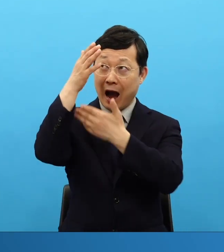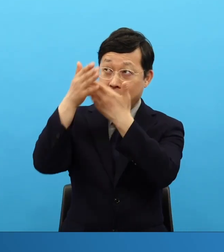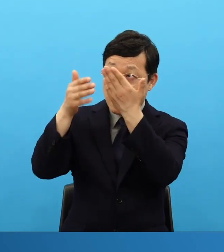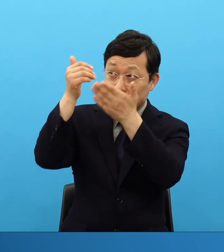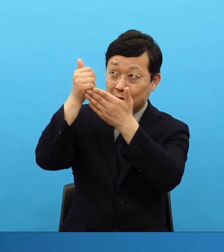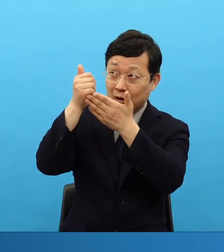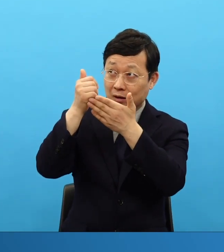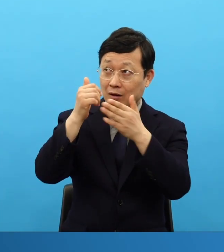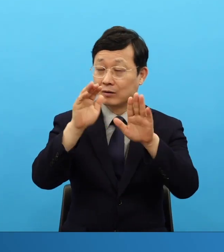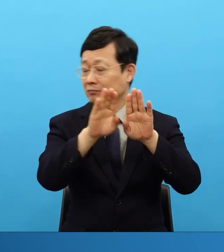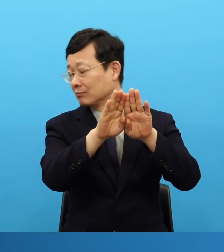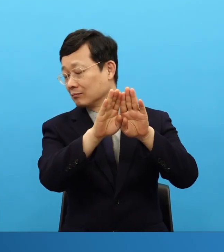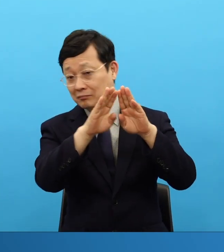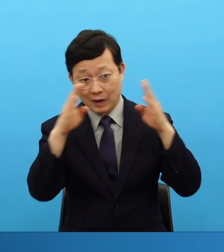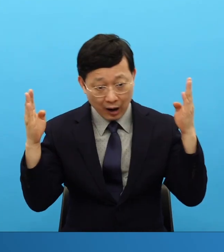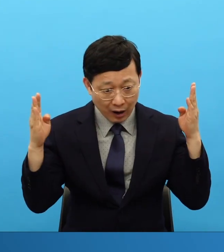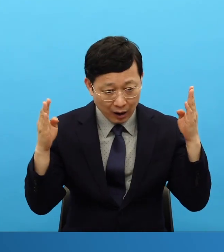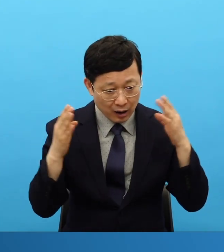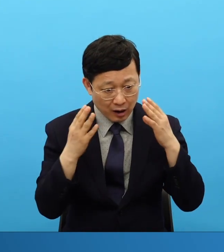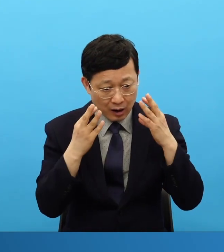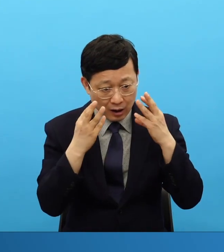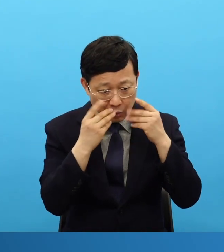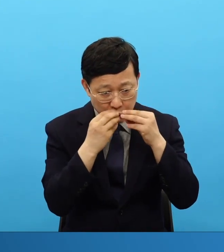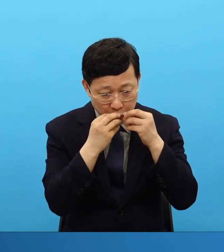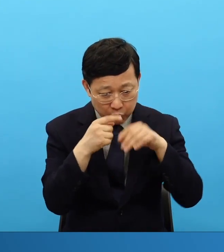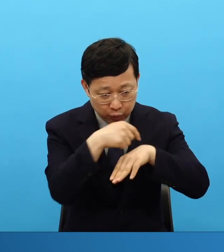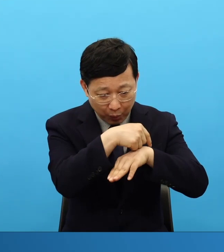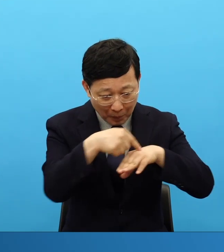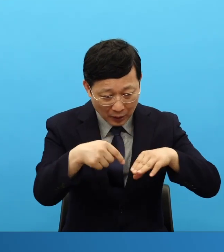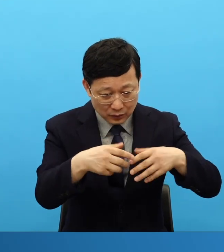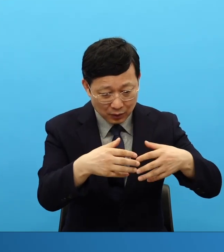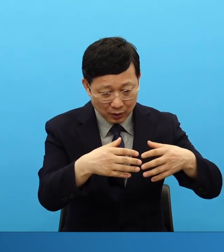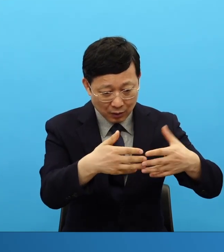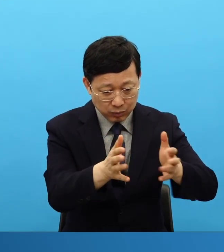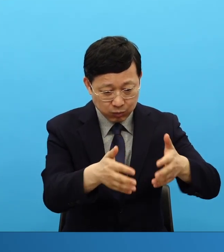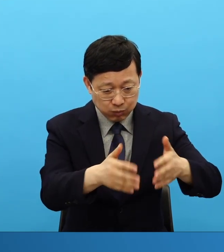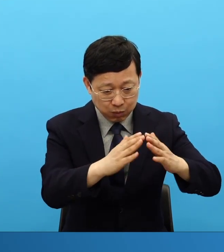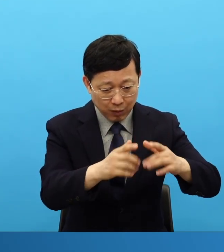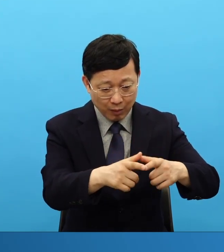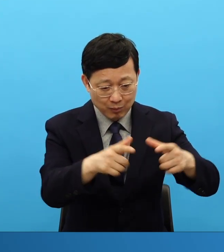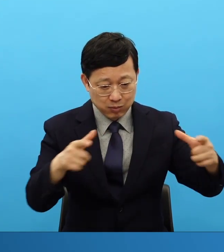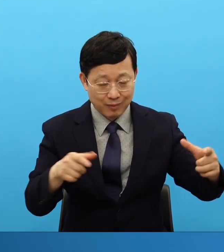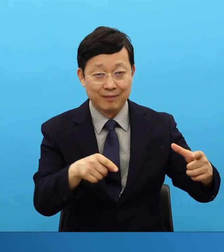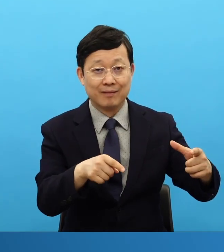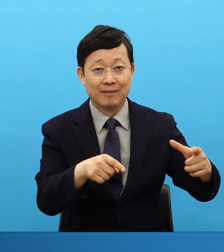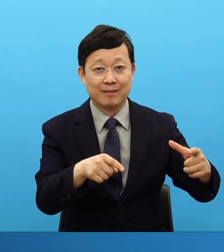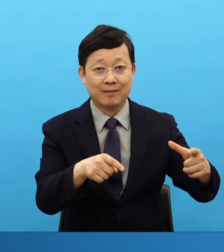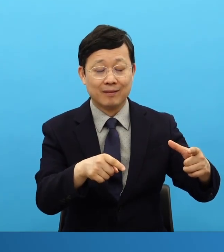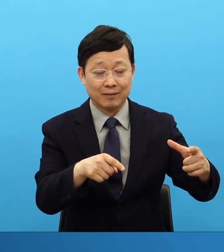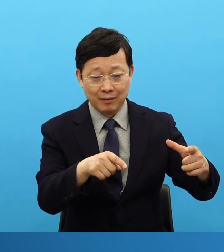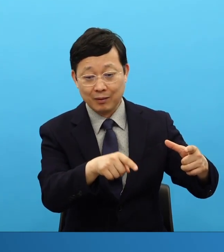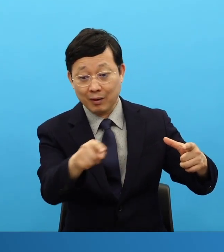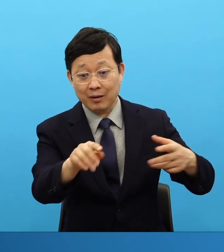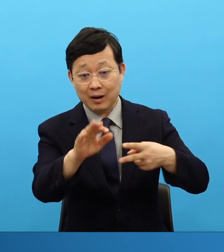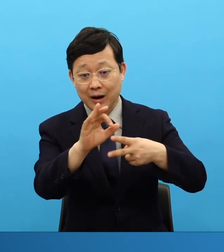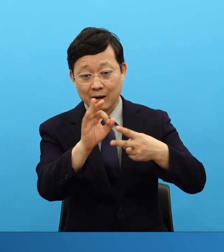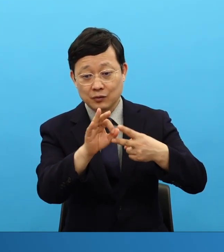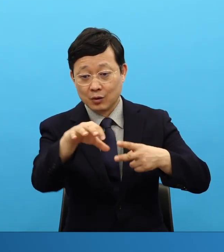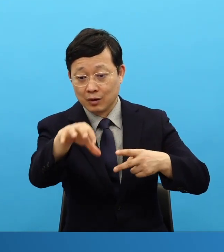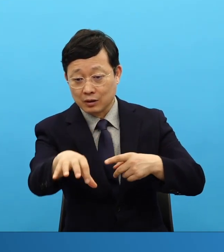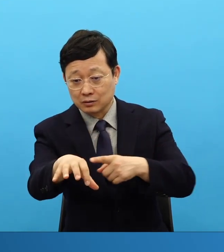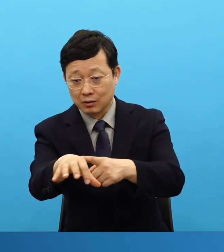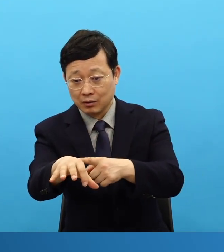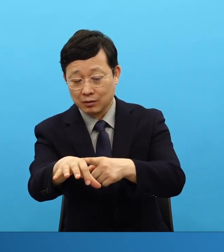multi-ethnic mission starts to open. 이게 하나님이 이루어 가시는 거죠. These are things that God will fulfill himself. 드디어 안디옥에서